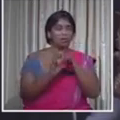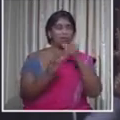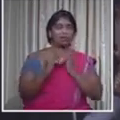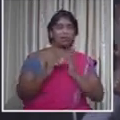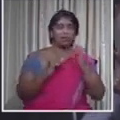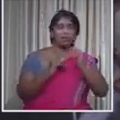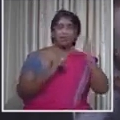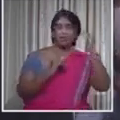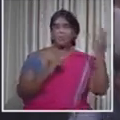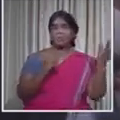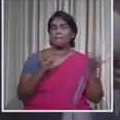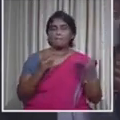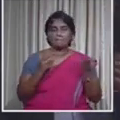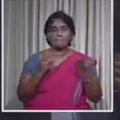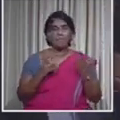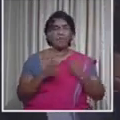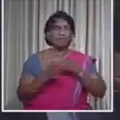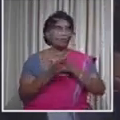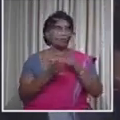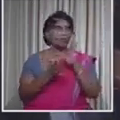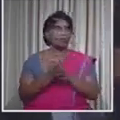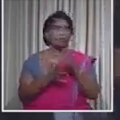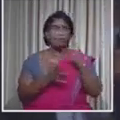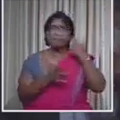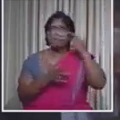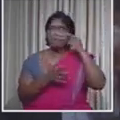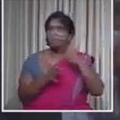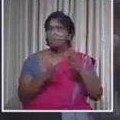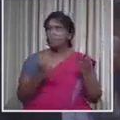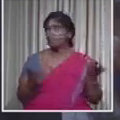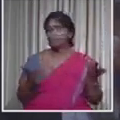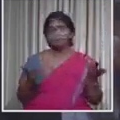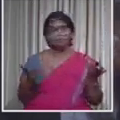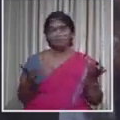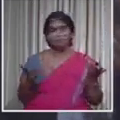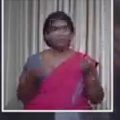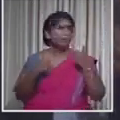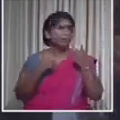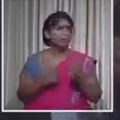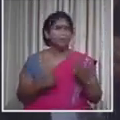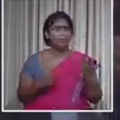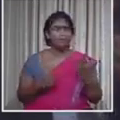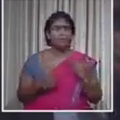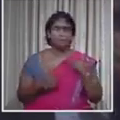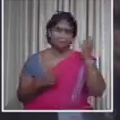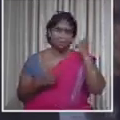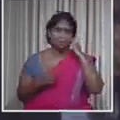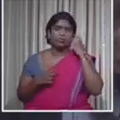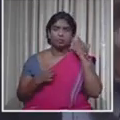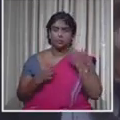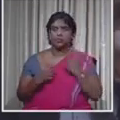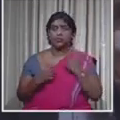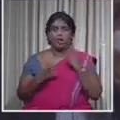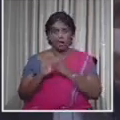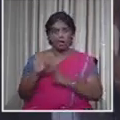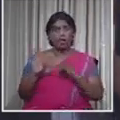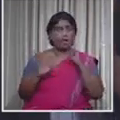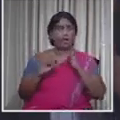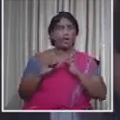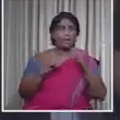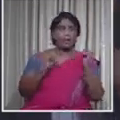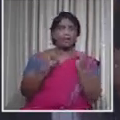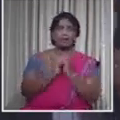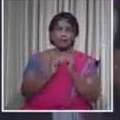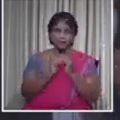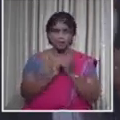ඉතින් මම දන්නේ නැහැ මේ තීන්දුව ගැනීම හරහා ඔබතුමාලා මොකද්ද බලාපොරොත්තු වෙන යහපත විශේෂයෙන්ම අපි දන්නවා අවුරුදු 60ට පස්සෙත් වැඩ කරන්න